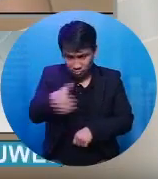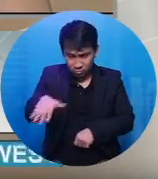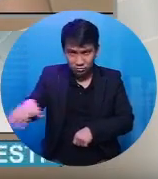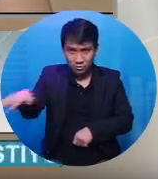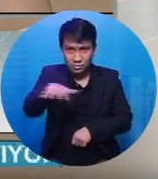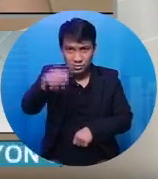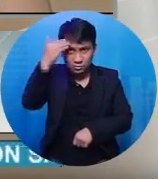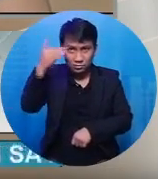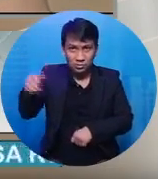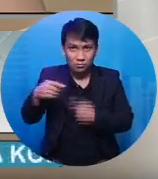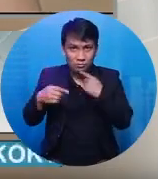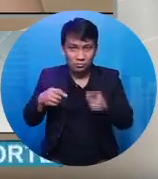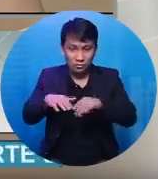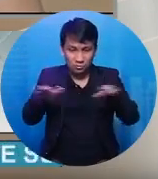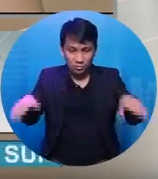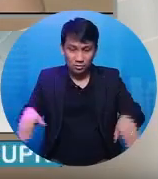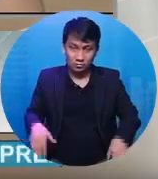bata?